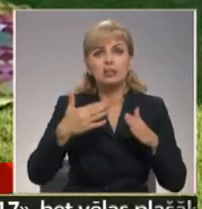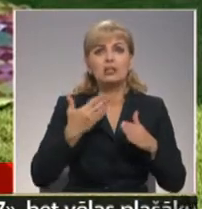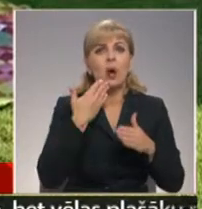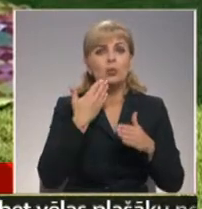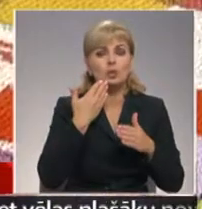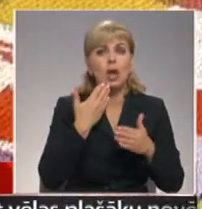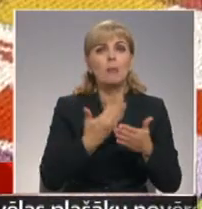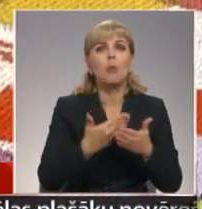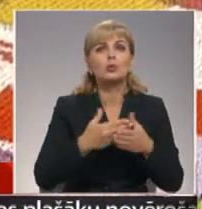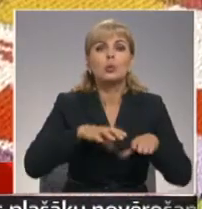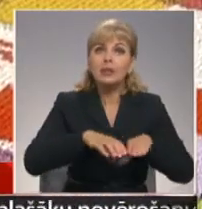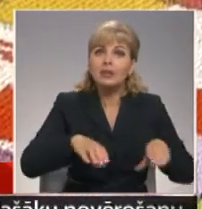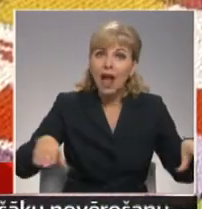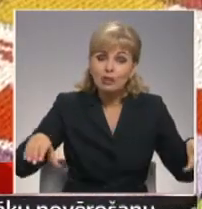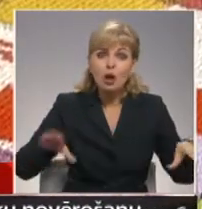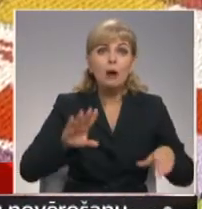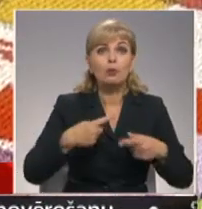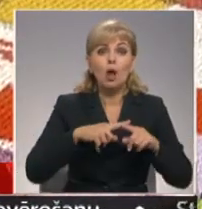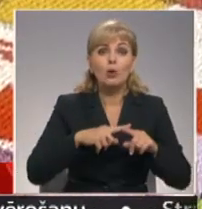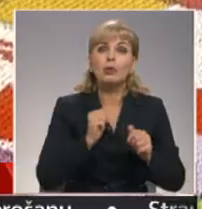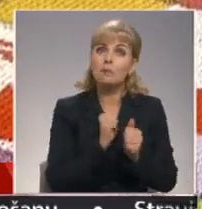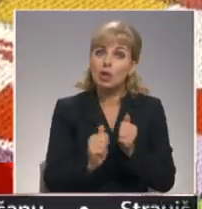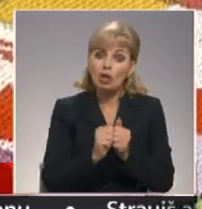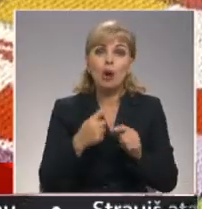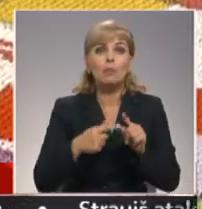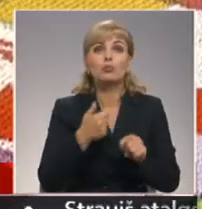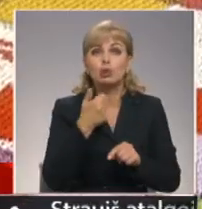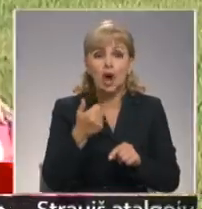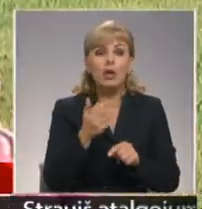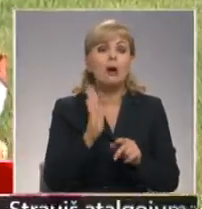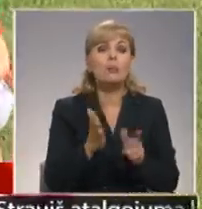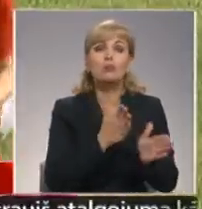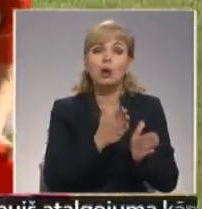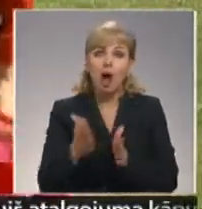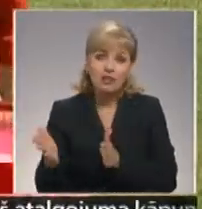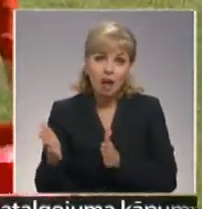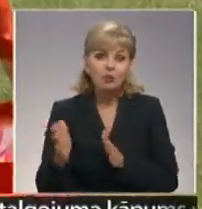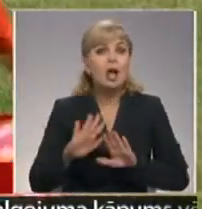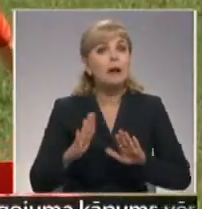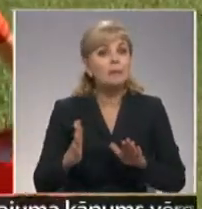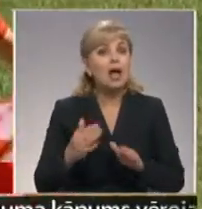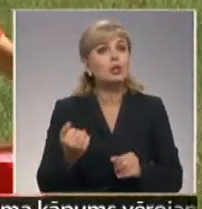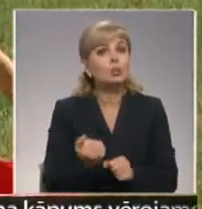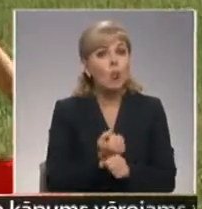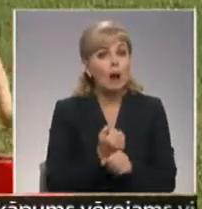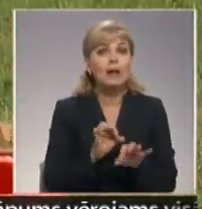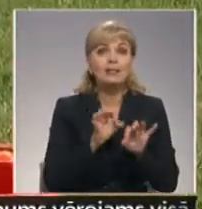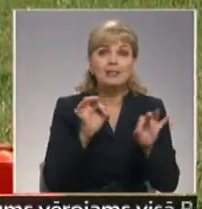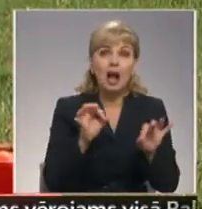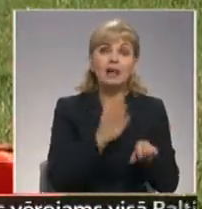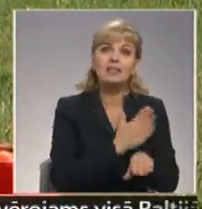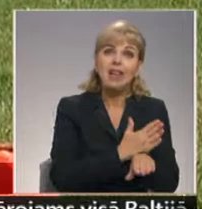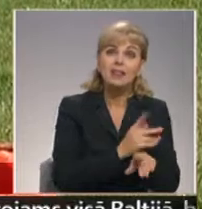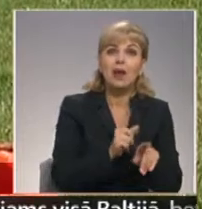musturdeķim. Viņa rēķina, ka, ja būtu adījusi intensīvi, pusgada laikā musturdeķis būtu bijis gatavs. Bet tā kā tomēr pieķērusies arī